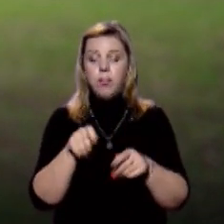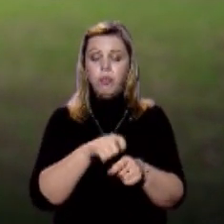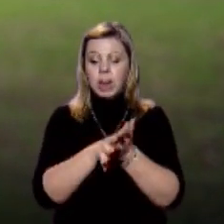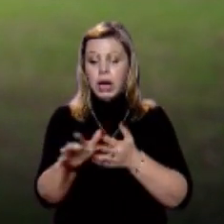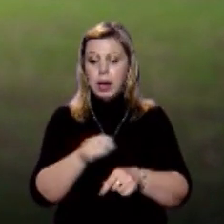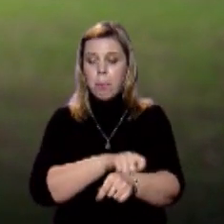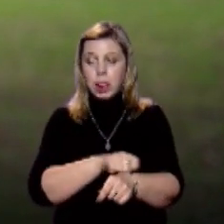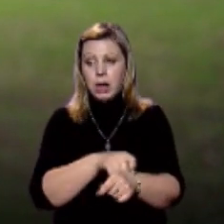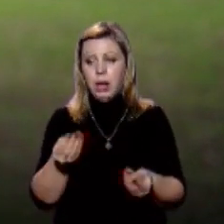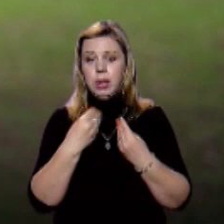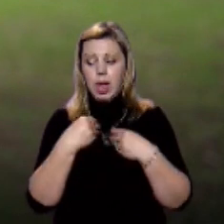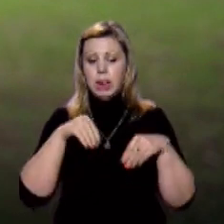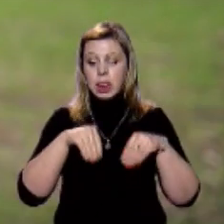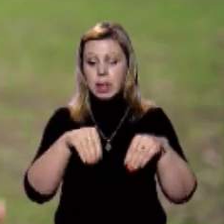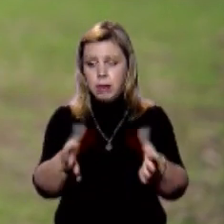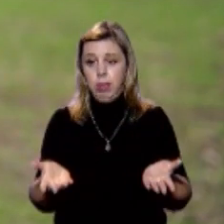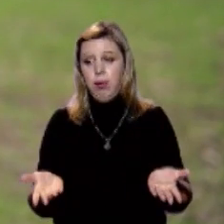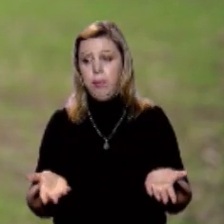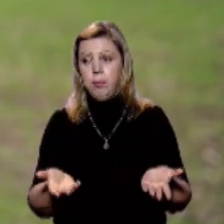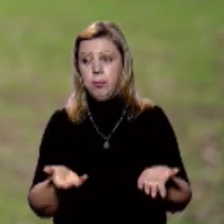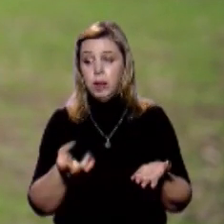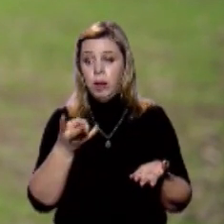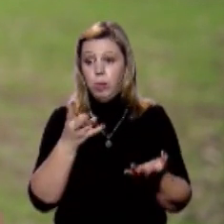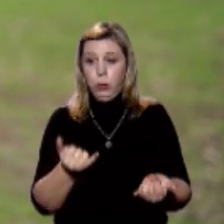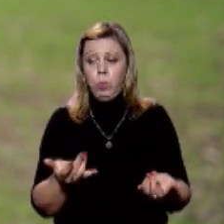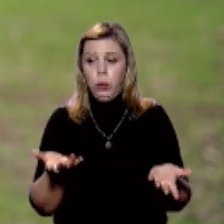матеріали, дайте мені насіння, і